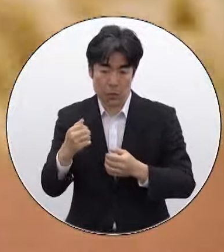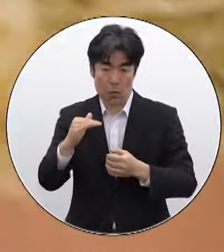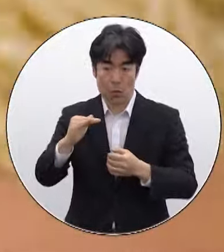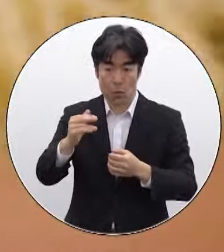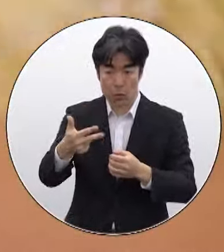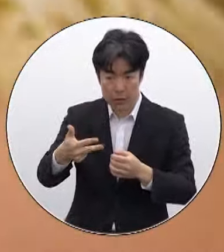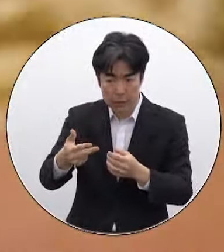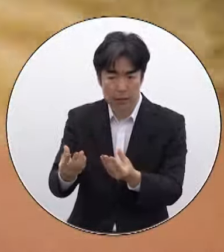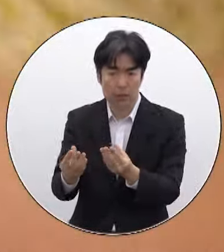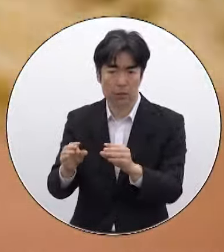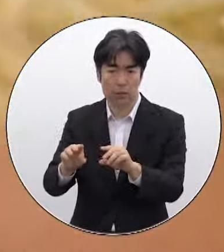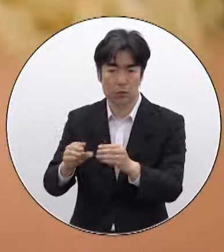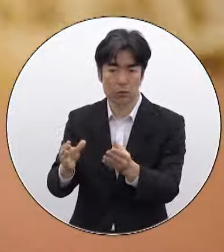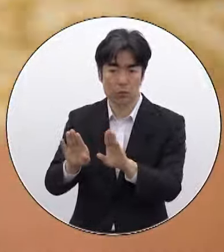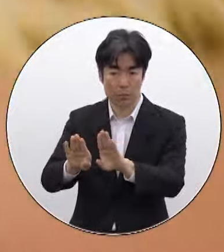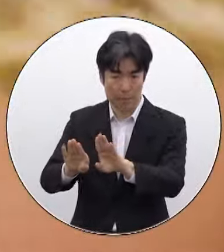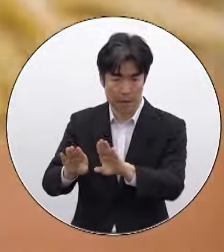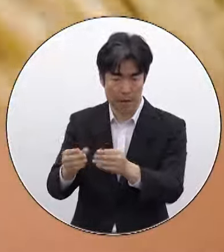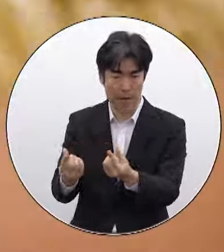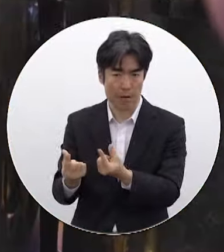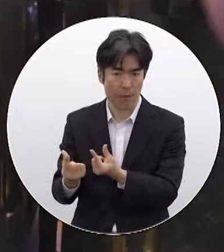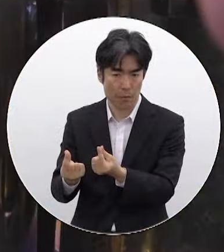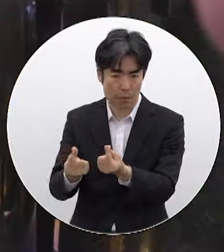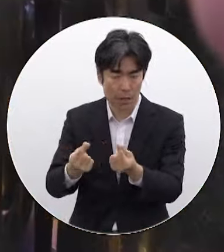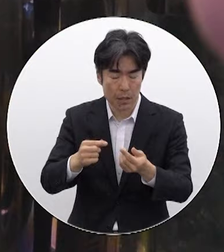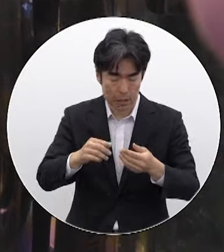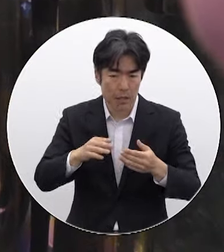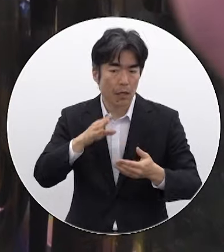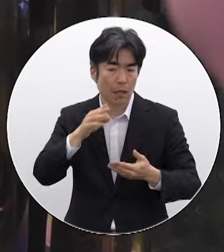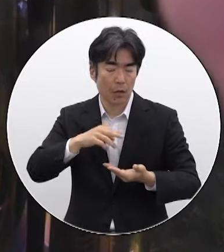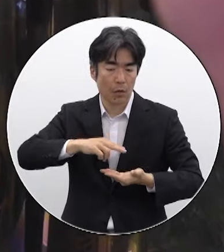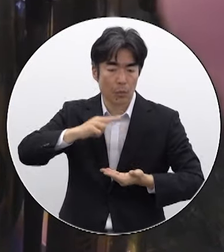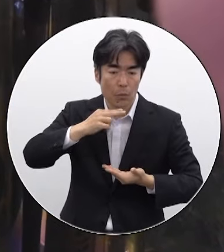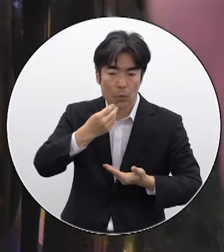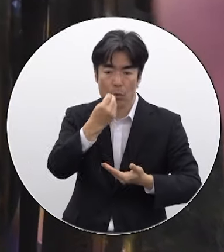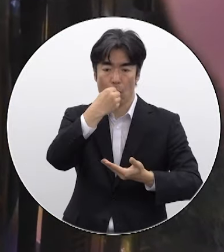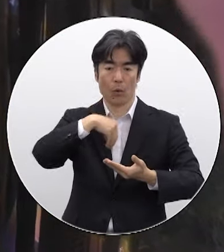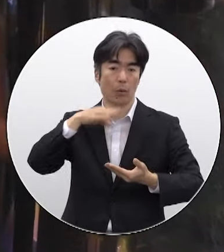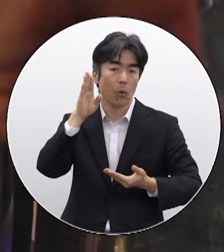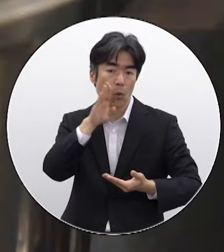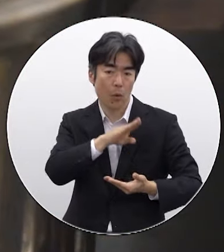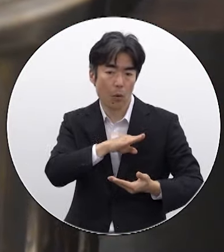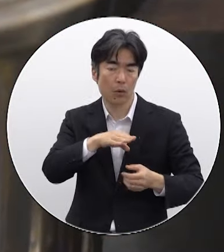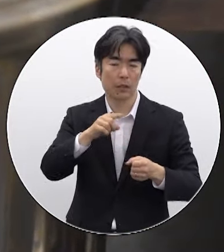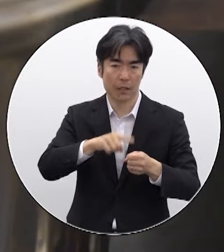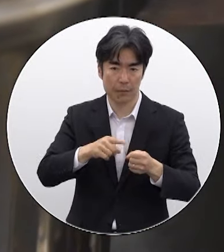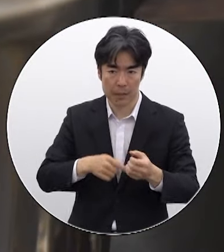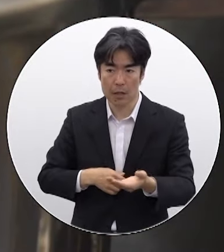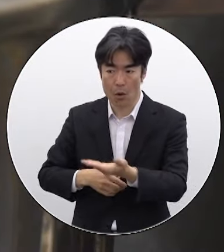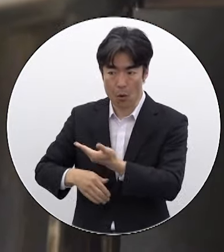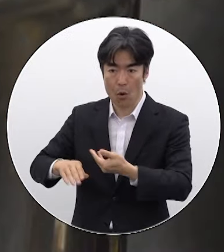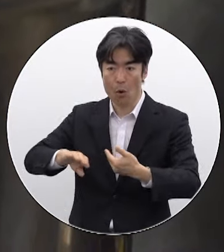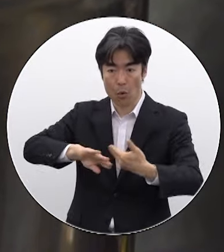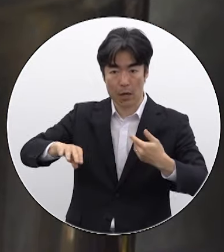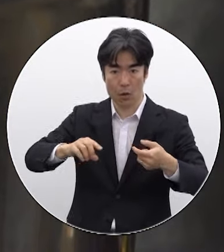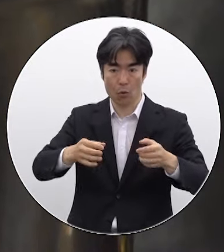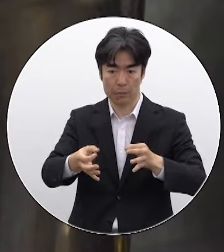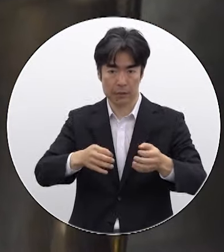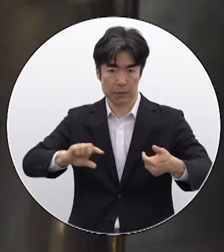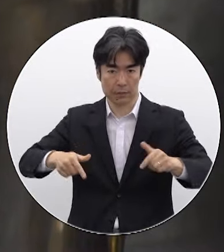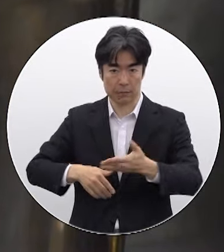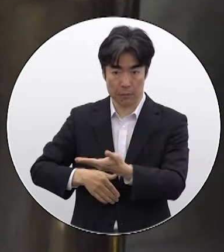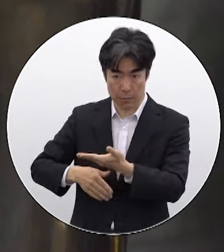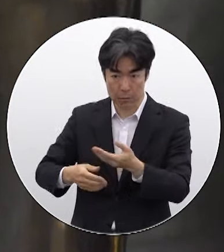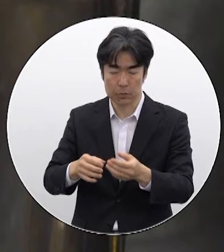りやすい喉押しの良いうどんにするために、うん、はい、うちはあの他のうどん屋さんと違って、うん、高圧鍋でうどんを、 は